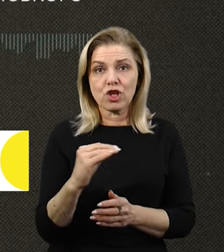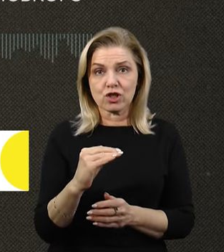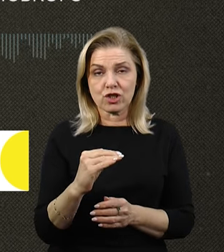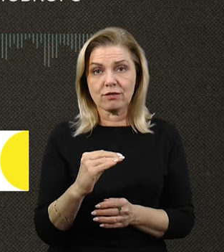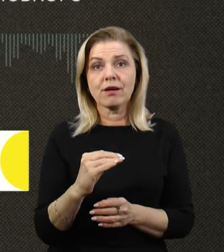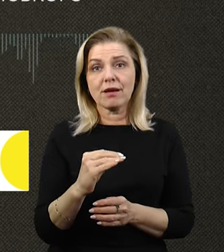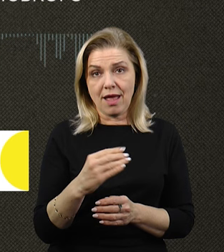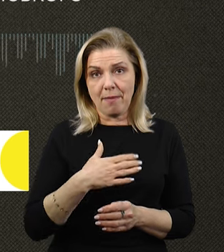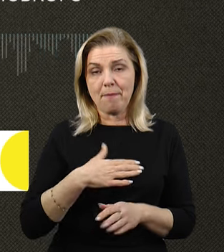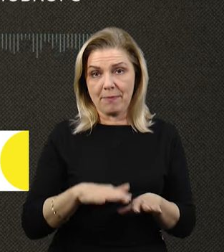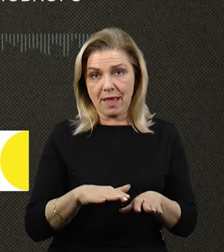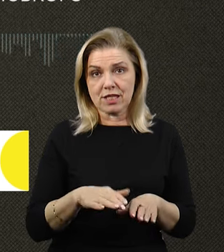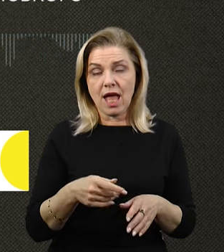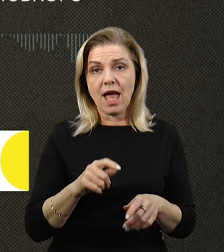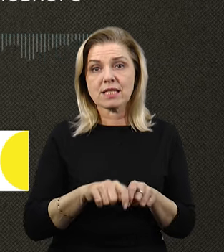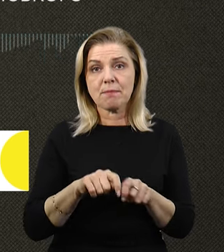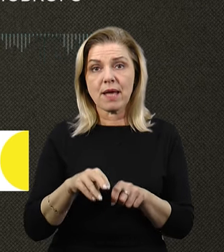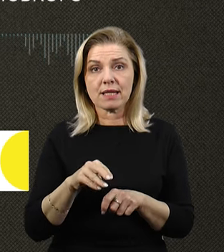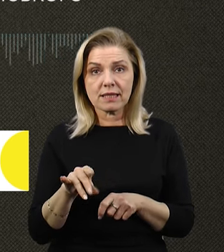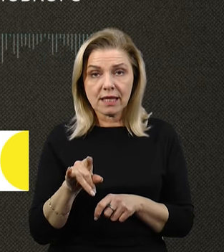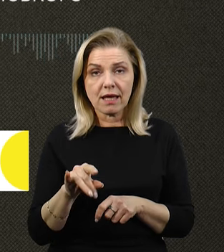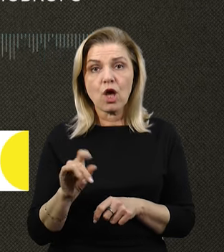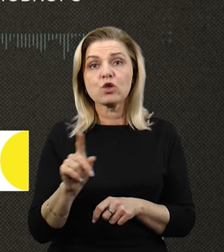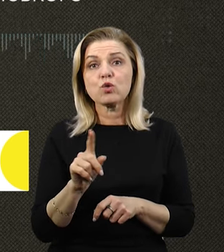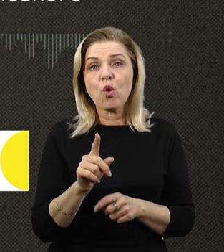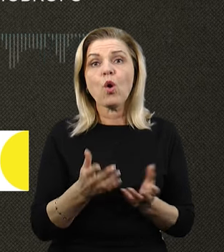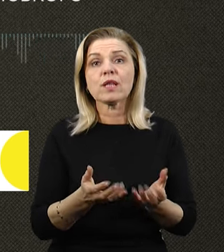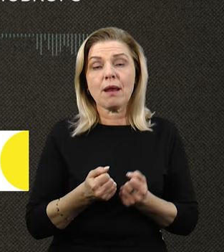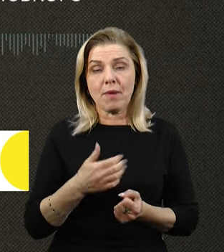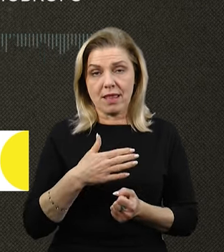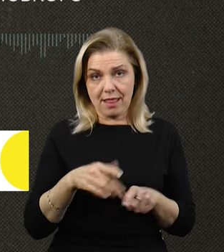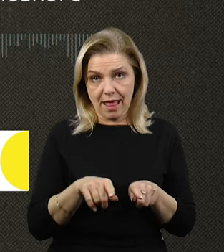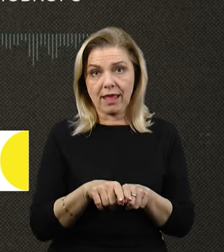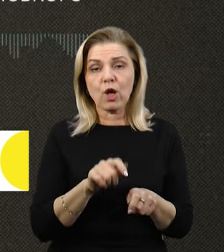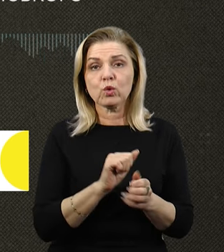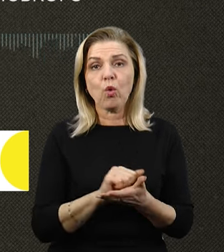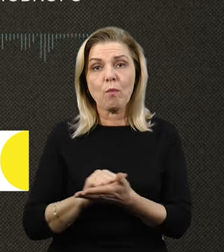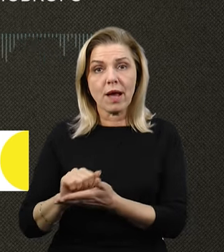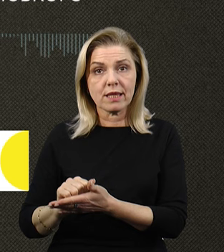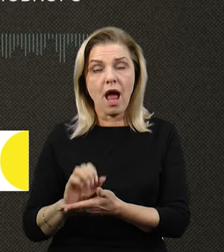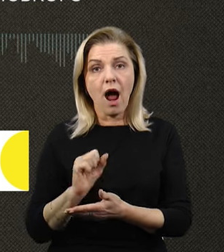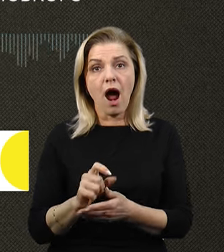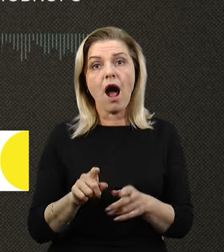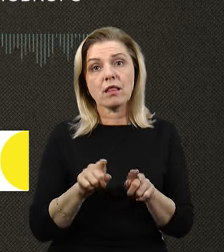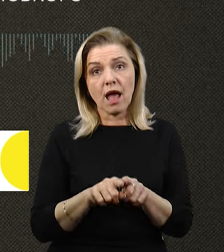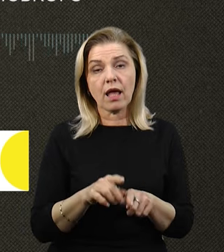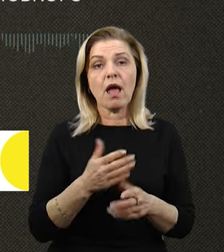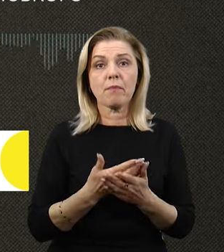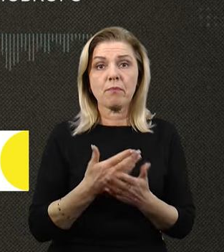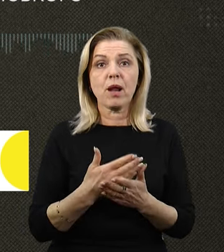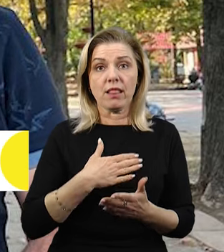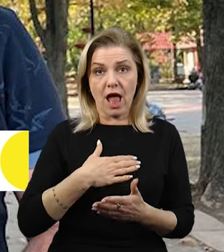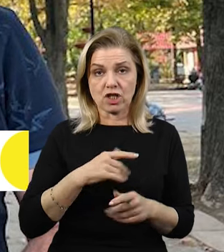експертів щодо отримання таких документів. А в нас подібні експертизи замовляють там за 60-70